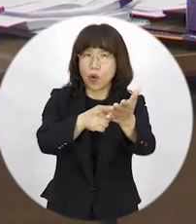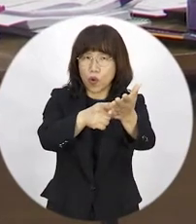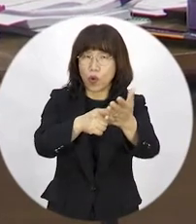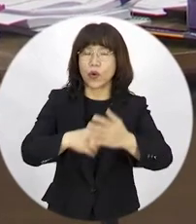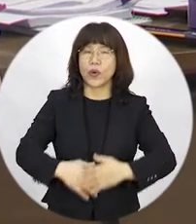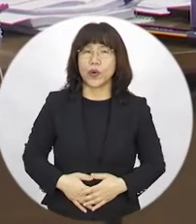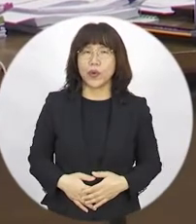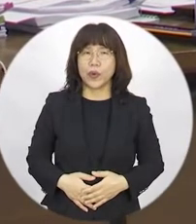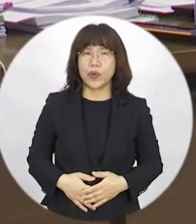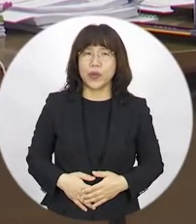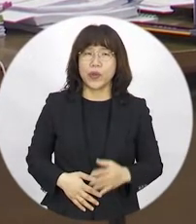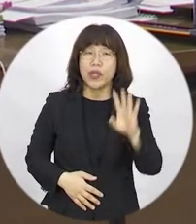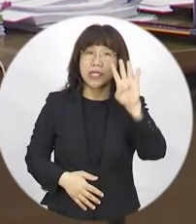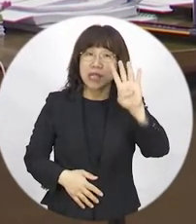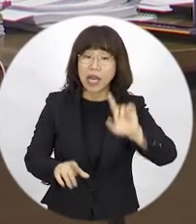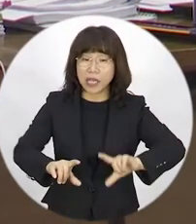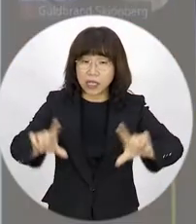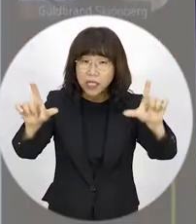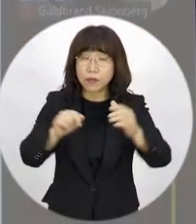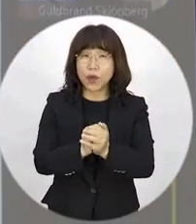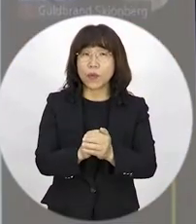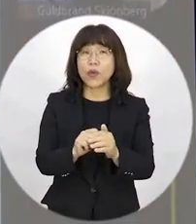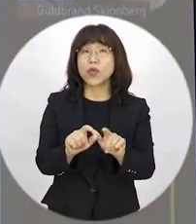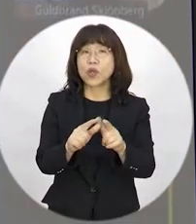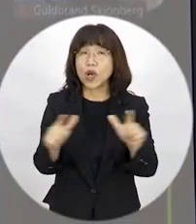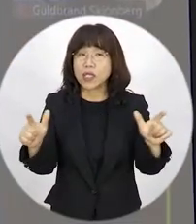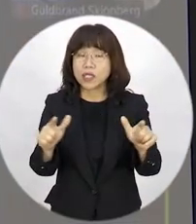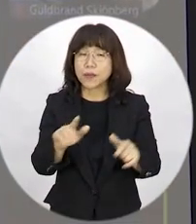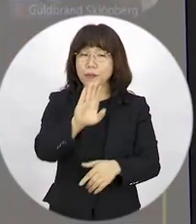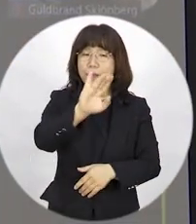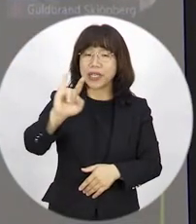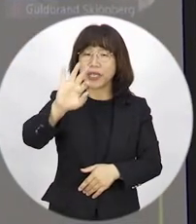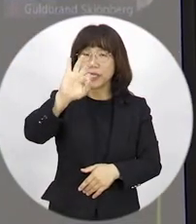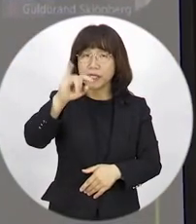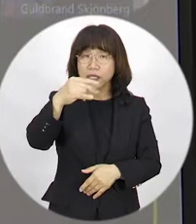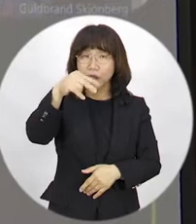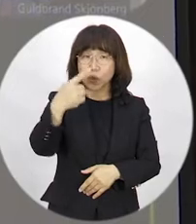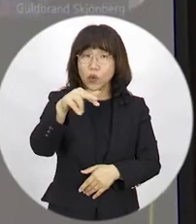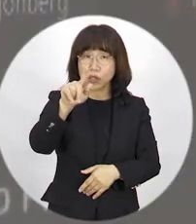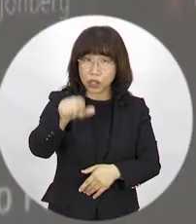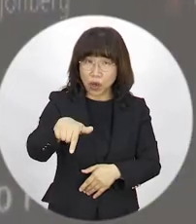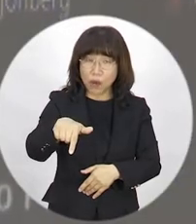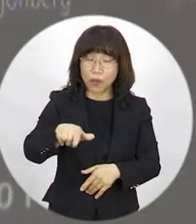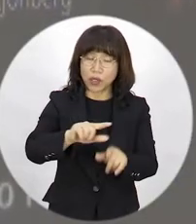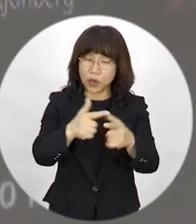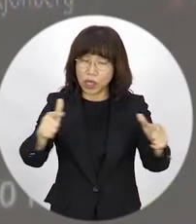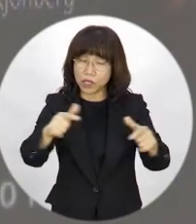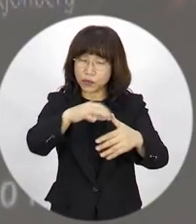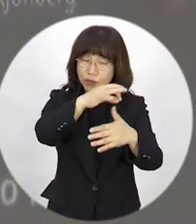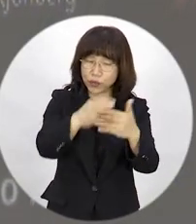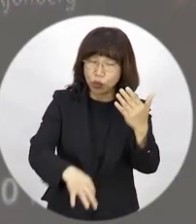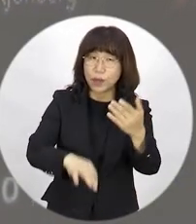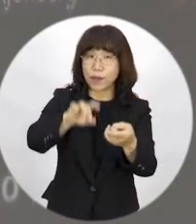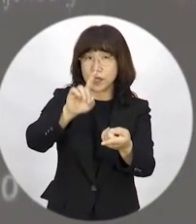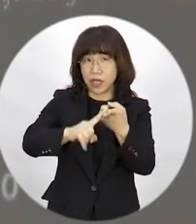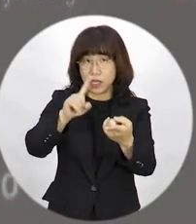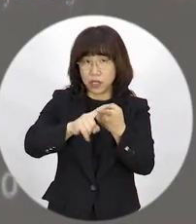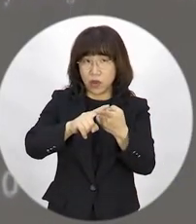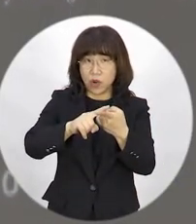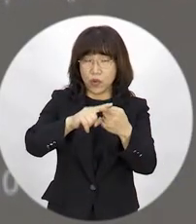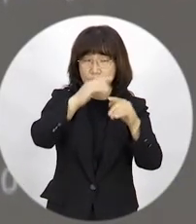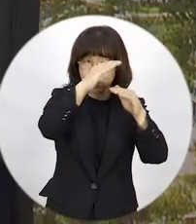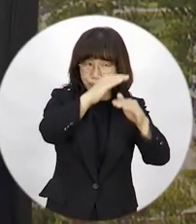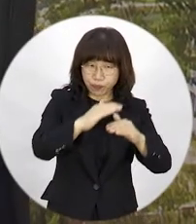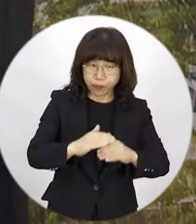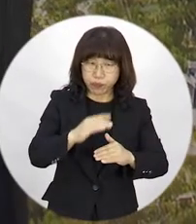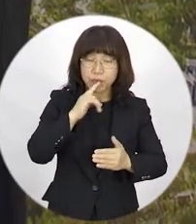진행했습니다. 이어 4일에는 비의도적 손상 예방 프로그램과 고위험 환경 및 대상 프로그램 등 분야별